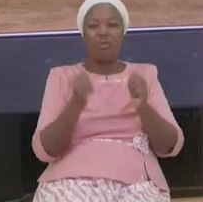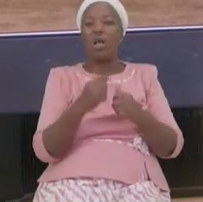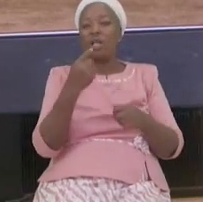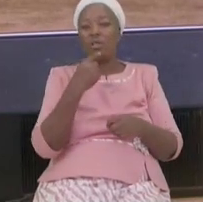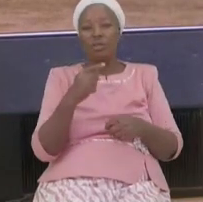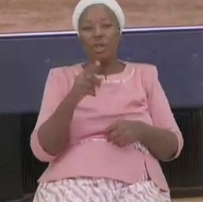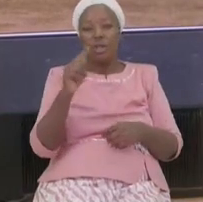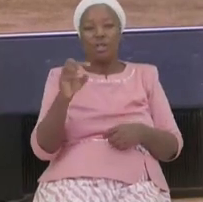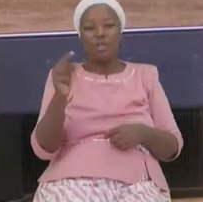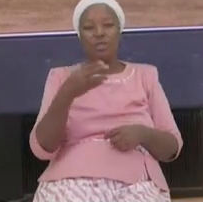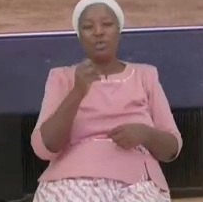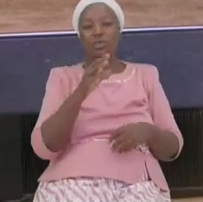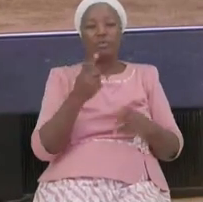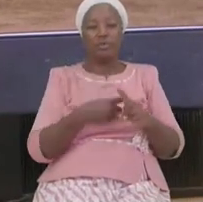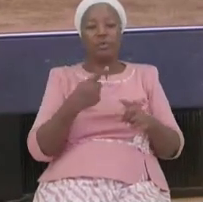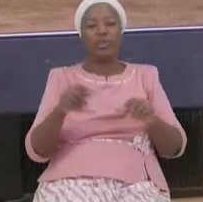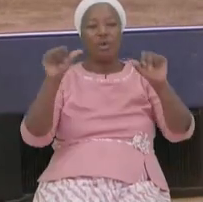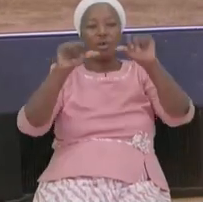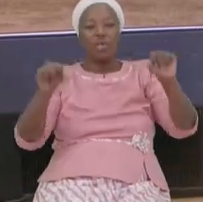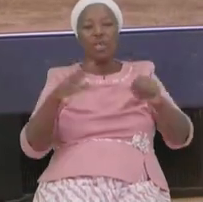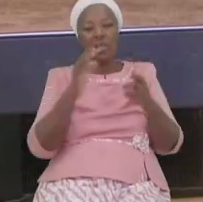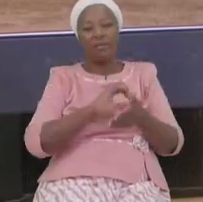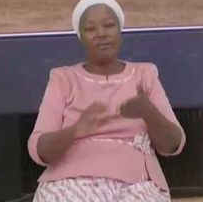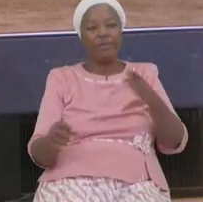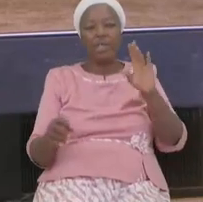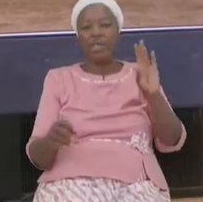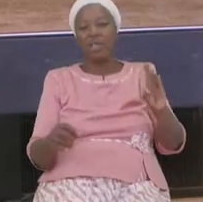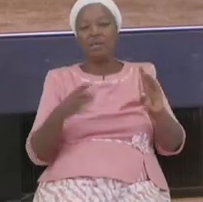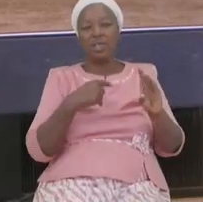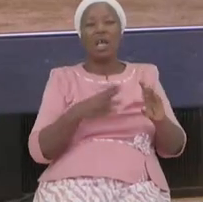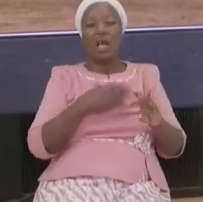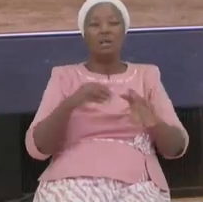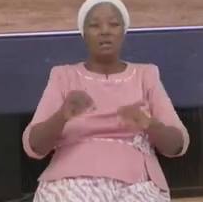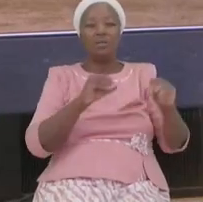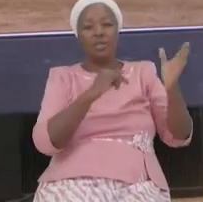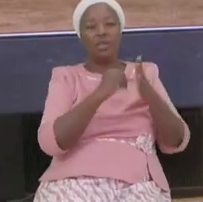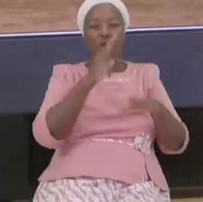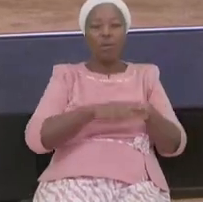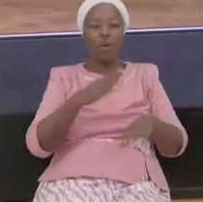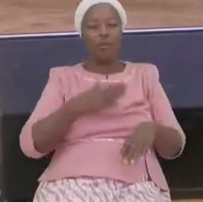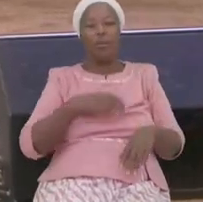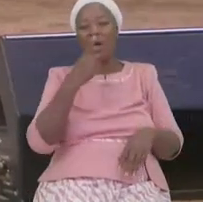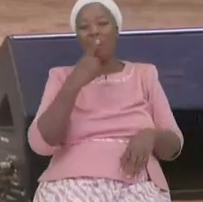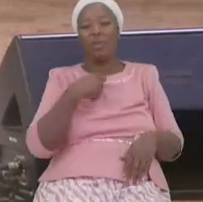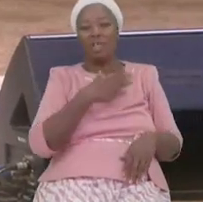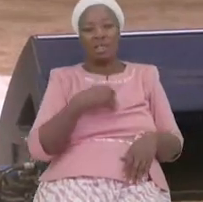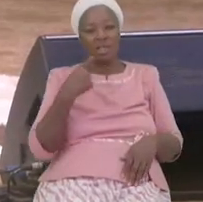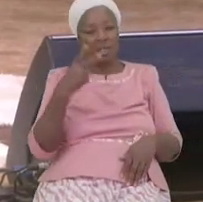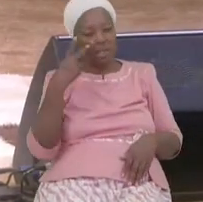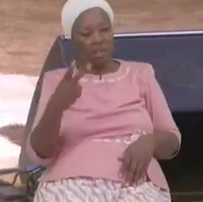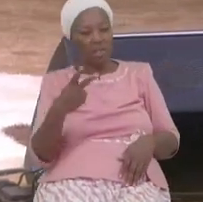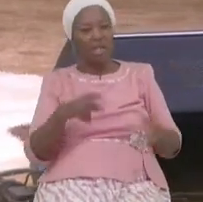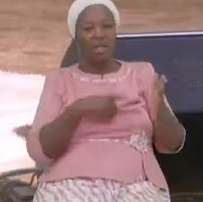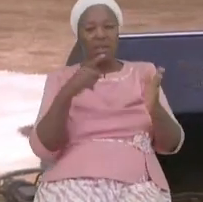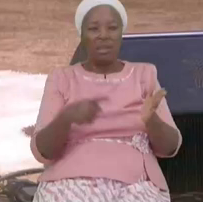Verset 7, on dit, il en toucha ma bouche et dit, ceci a touché tes